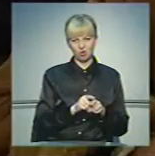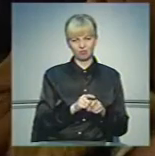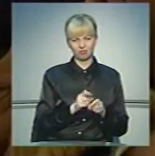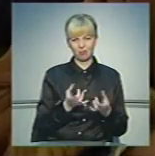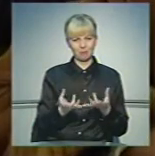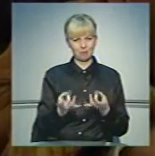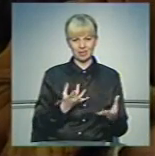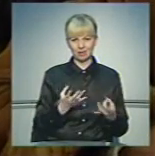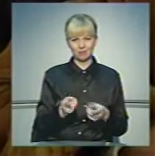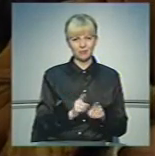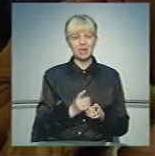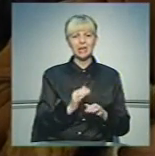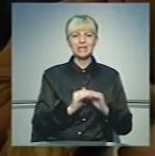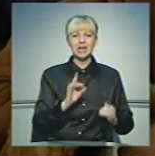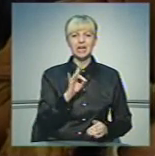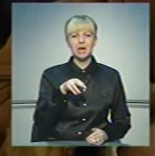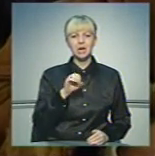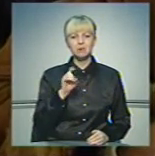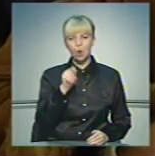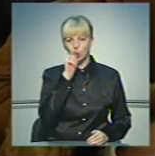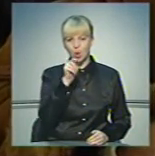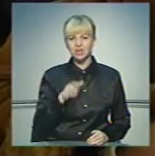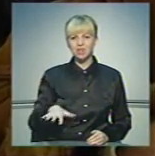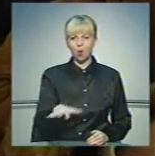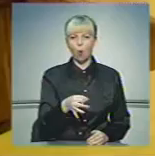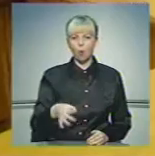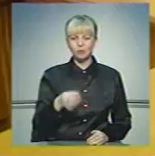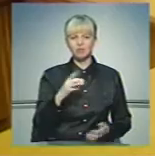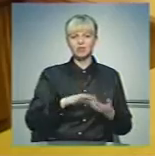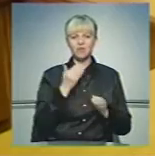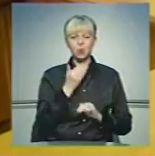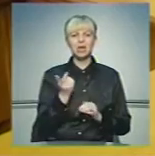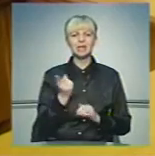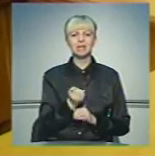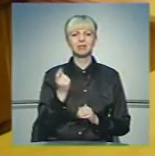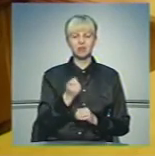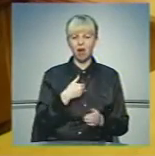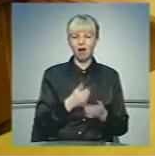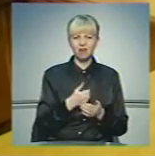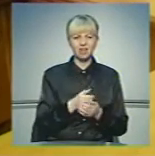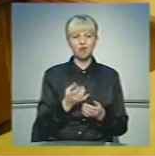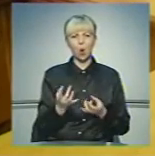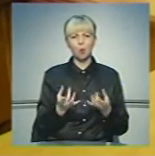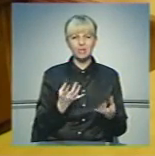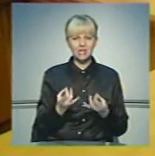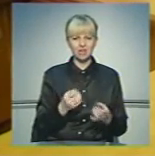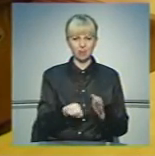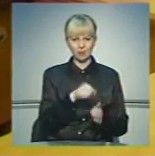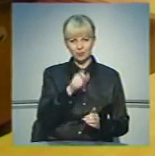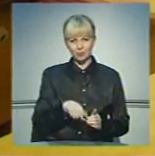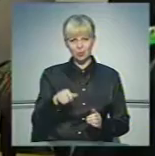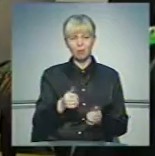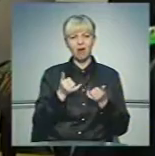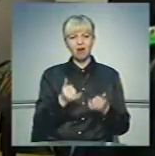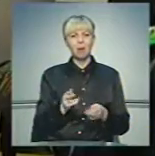теж. Діти із Кримського, Луганської області. Їхнє село в останні кілька тижнів активно обстрілювали бойовики. А тому